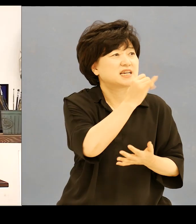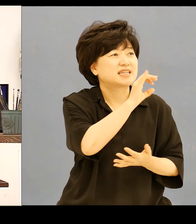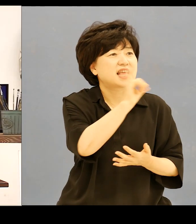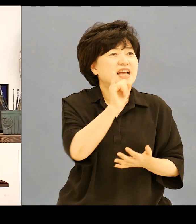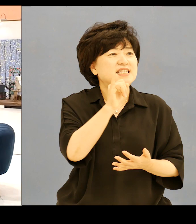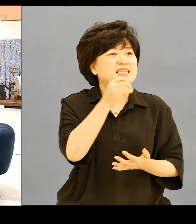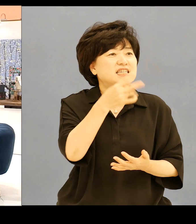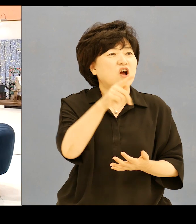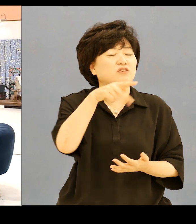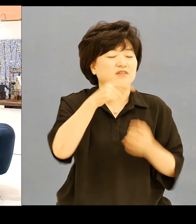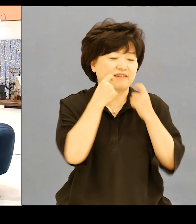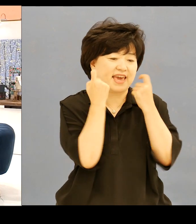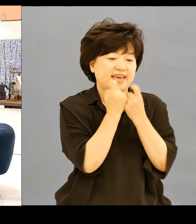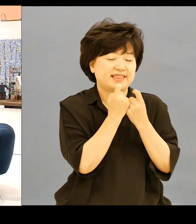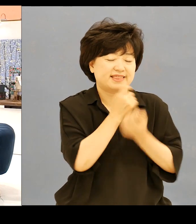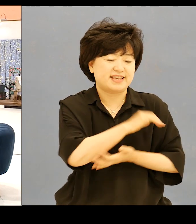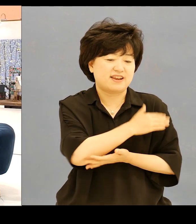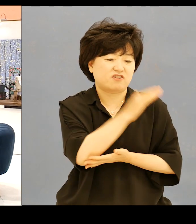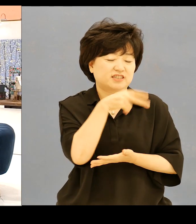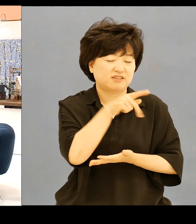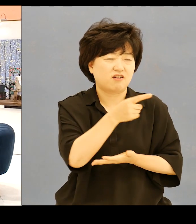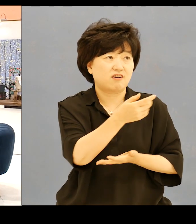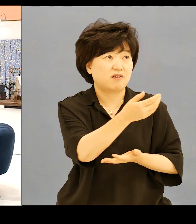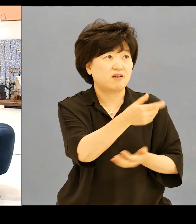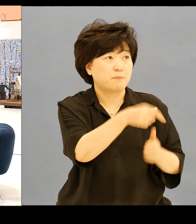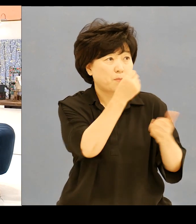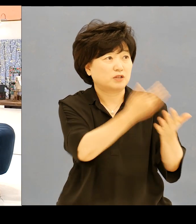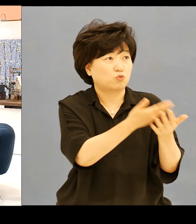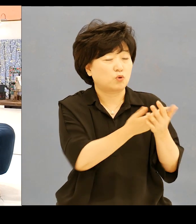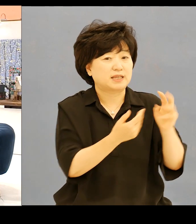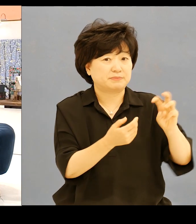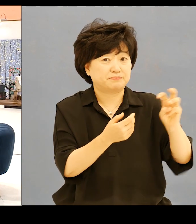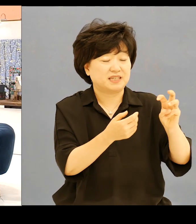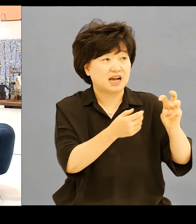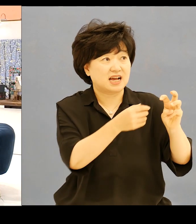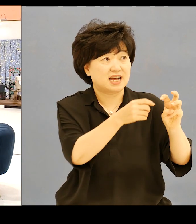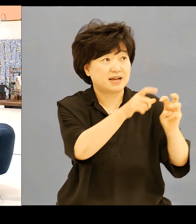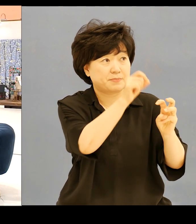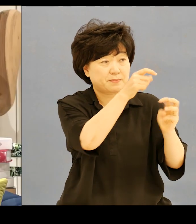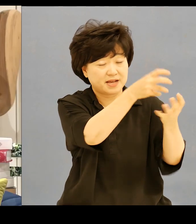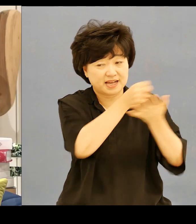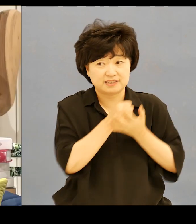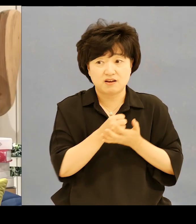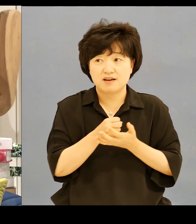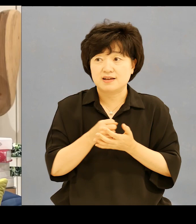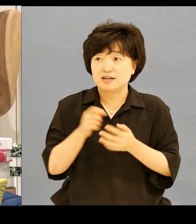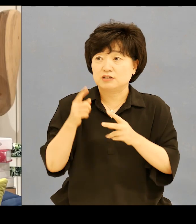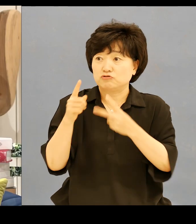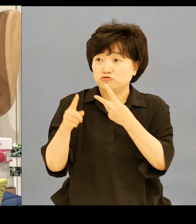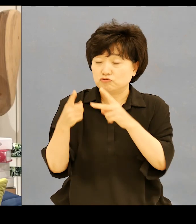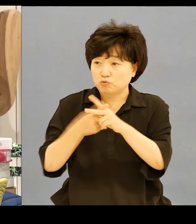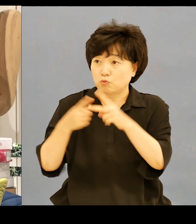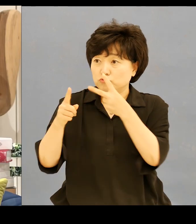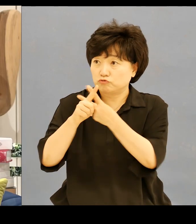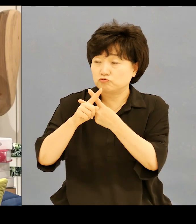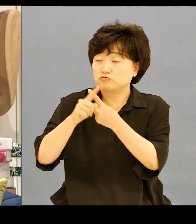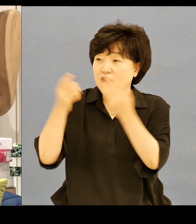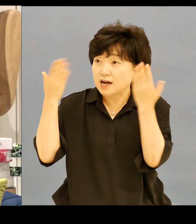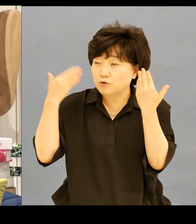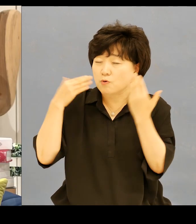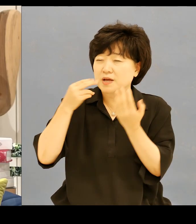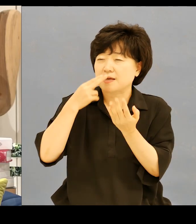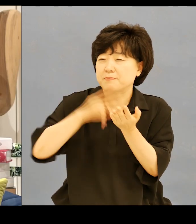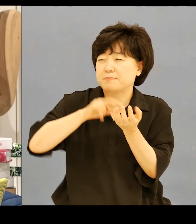뽑아달라고 했거든요. 그래서 병원에서 다 제가 학교를 찾아가지고 30군데 보냈어요. 네. 병실에서. 딱 한 군데